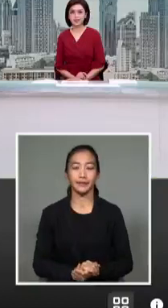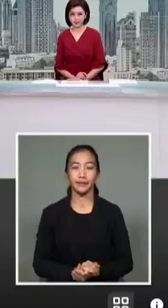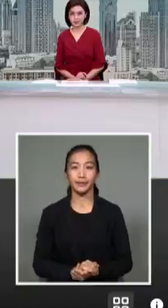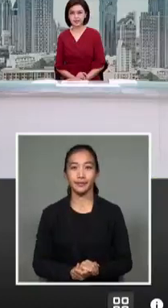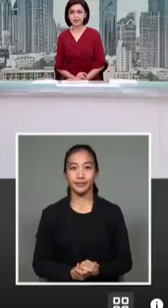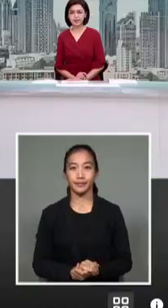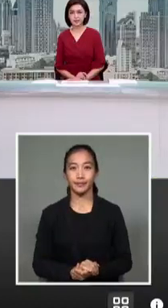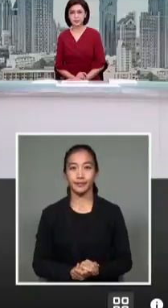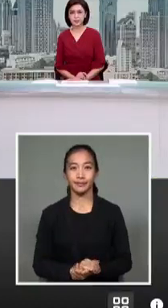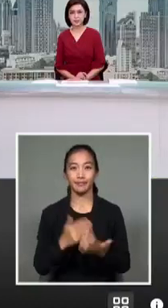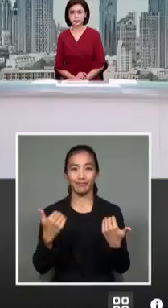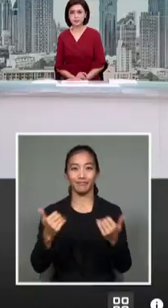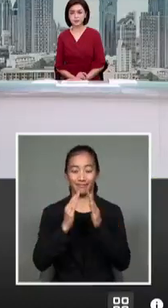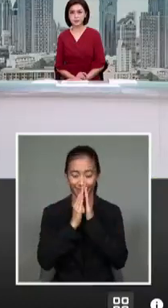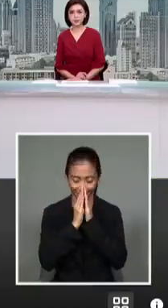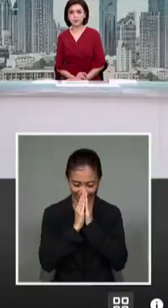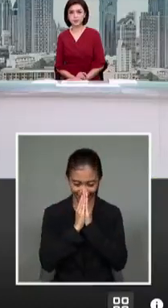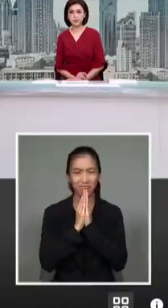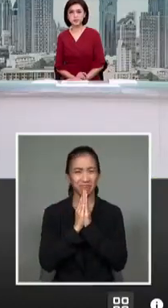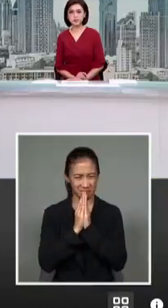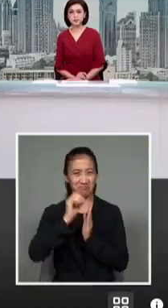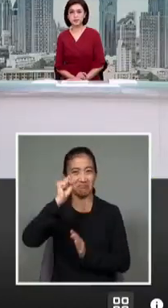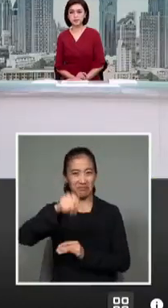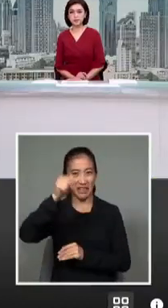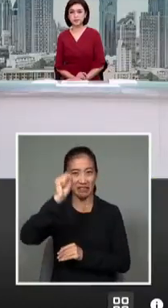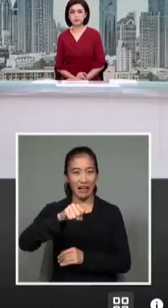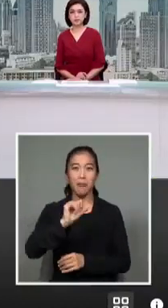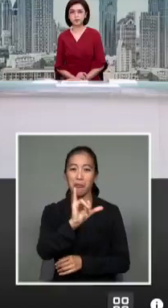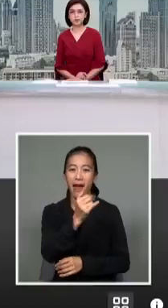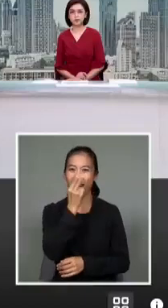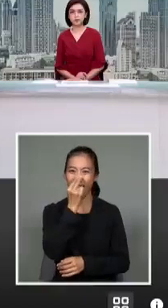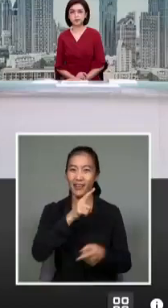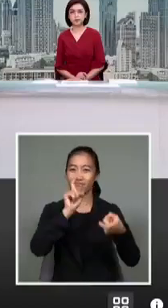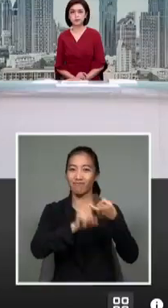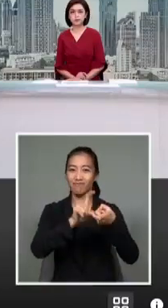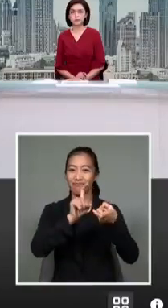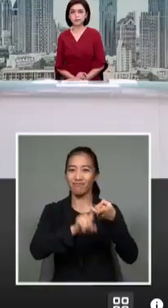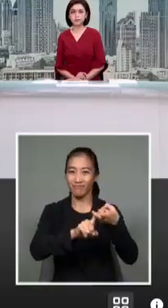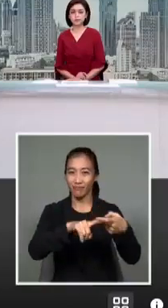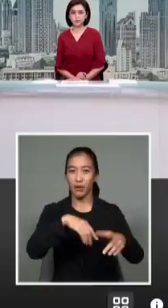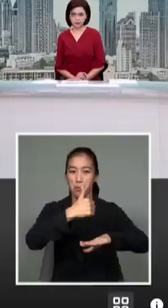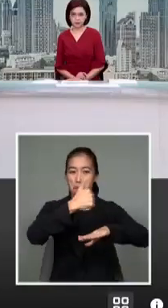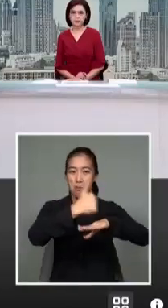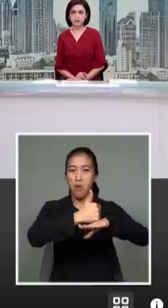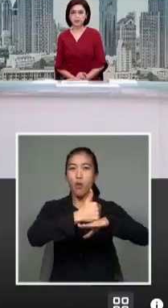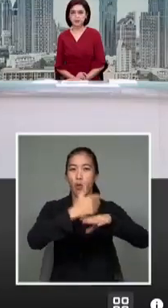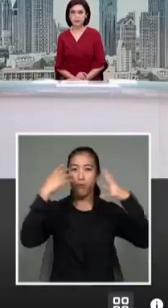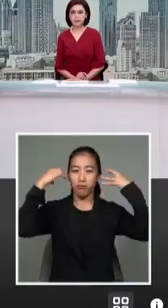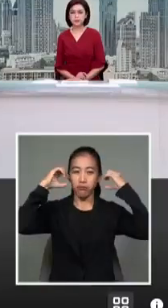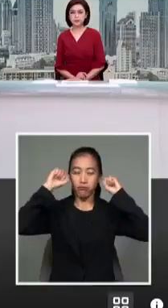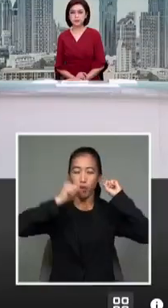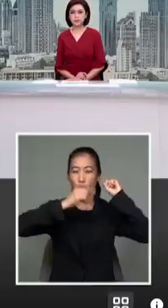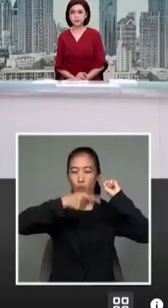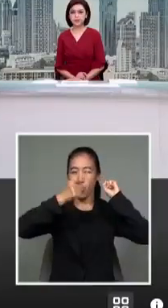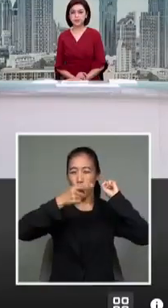สวัสดีค่ะคุณจุ๊คุณนิวคะมีความเป็นไปได้สูงเลยค่ะที่เราจะเห็นปูตินเป็นผู้นำของรัสเซียไปอีกยาวเลยนะคะเพ